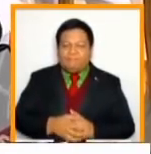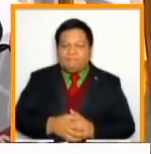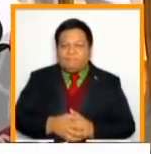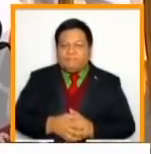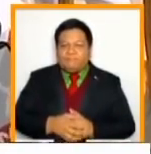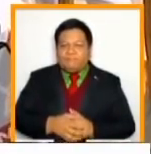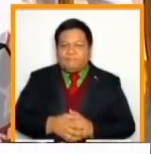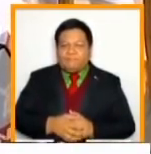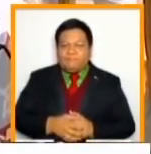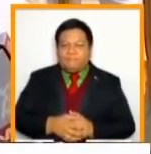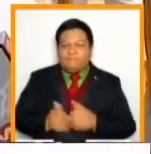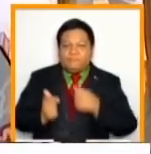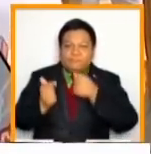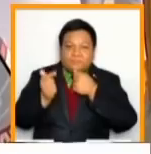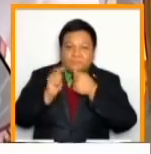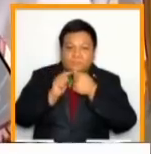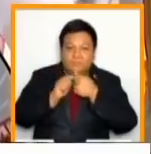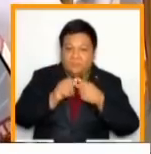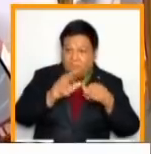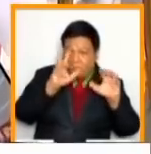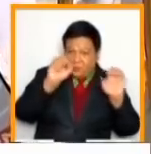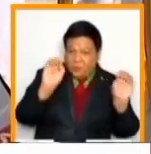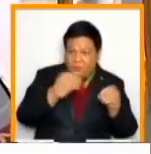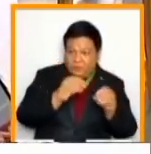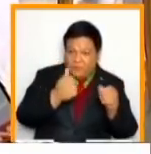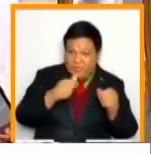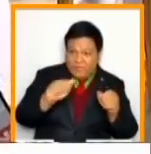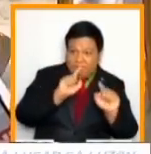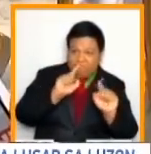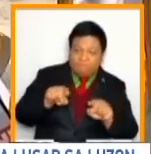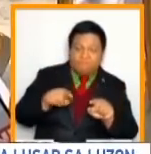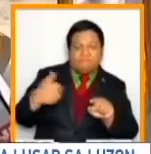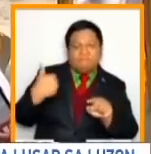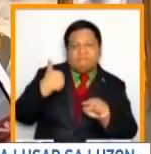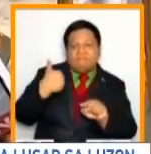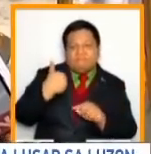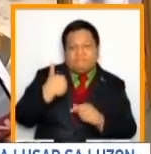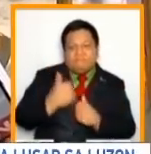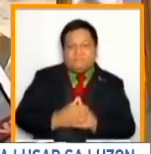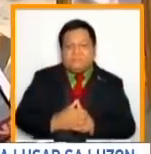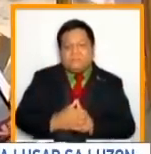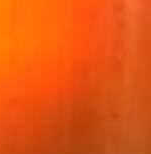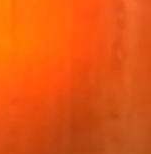Wala pang sagot ang palasyo sa mga pasaring ni Moreno.